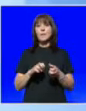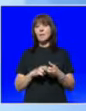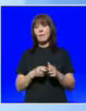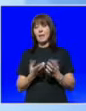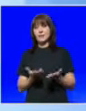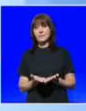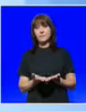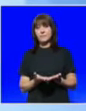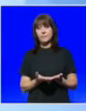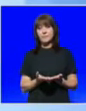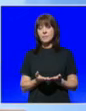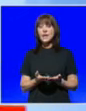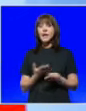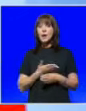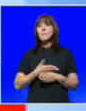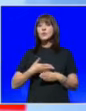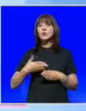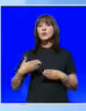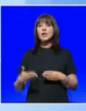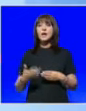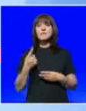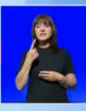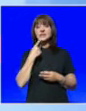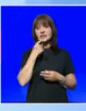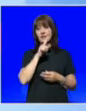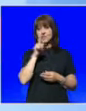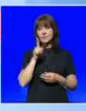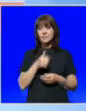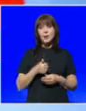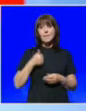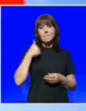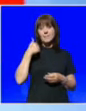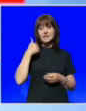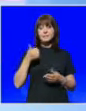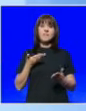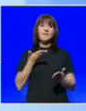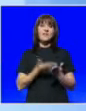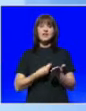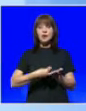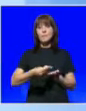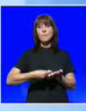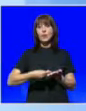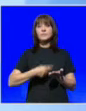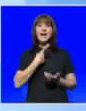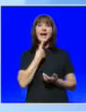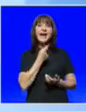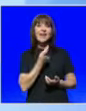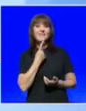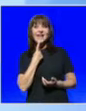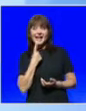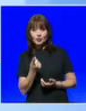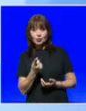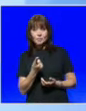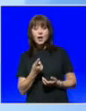започнем да продължим и с един такъв въпрос. БСП днес внесе подписка за референдум против навлизане